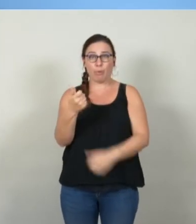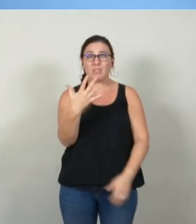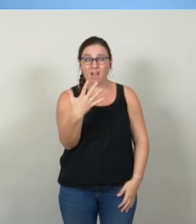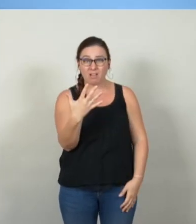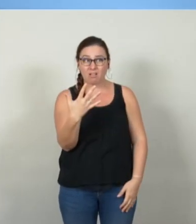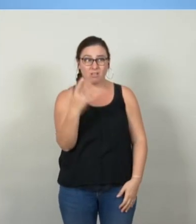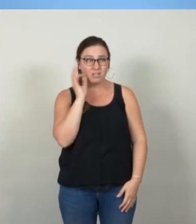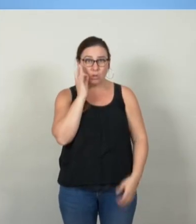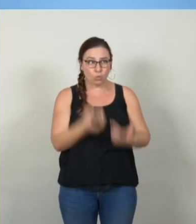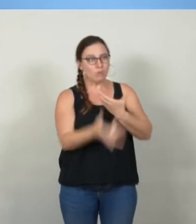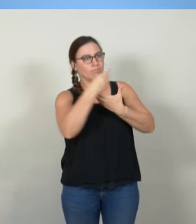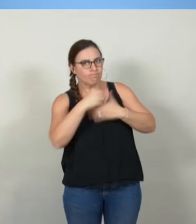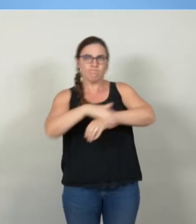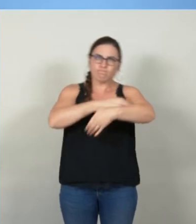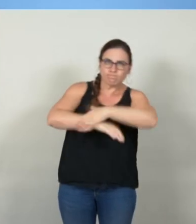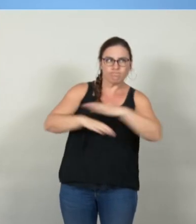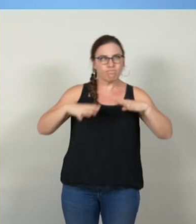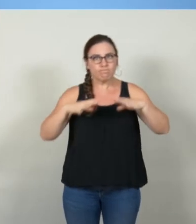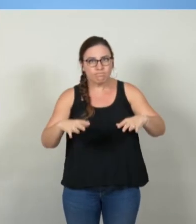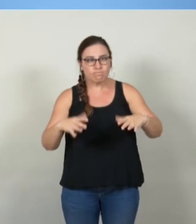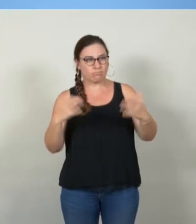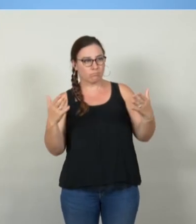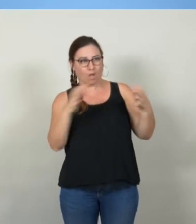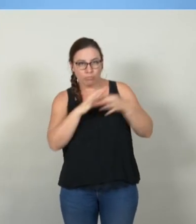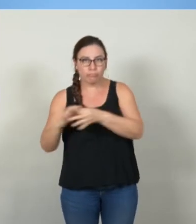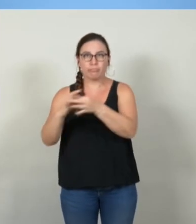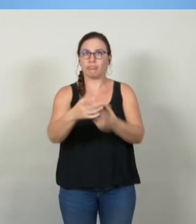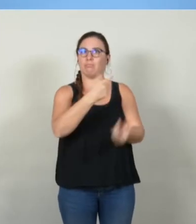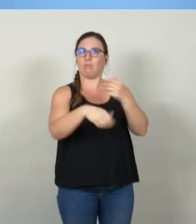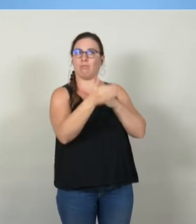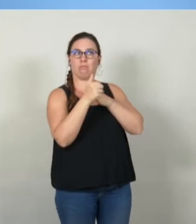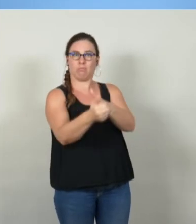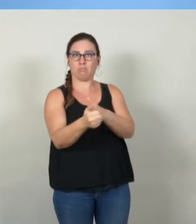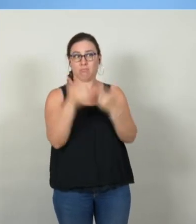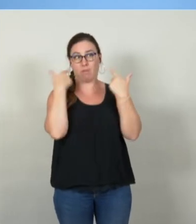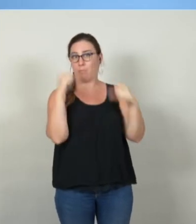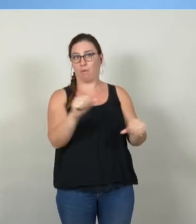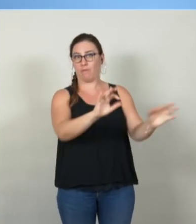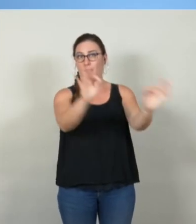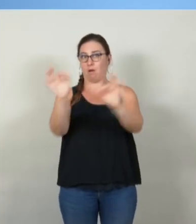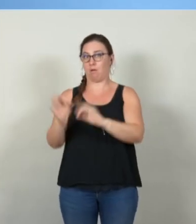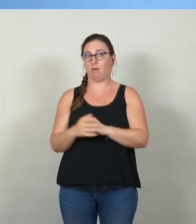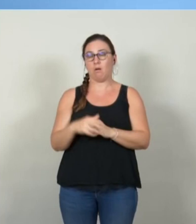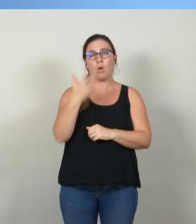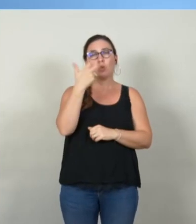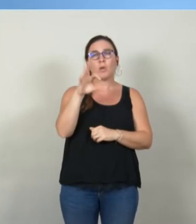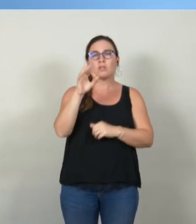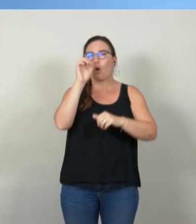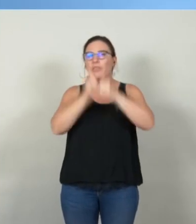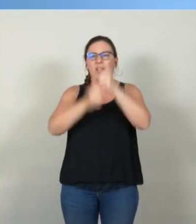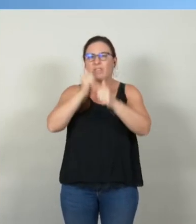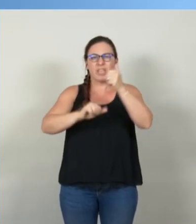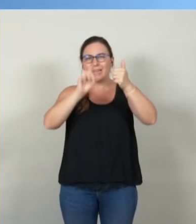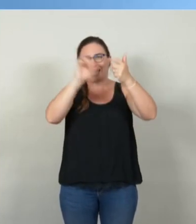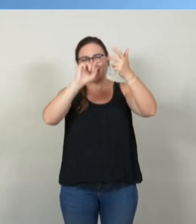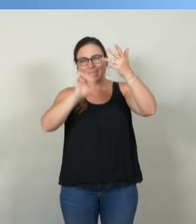ont participé et montrant l'absence des faits d'entraînement du projet car les 350 défis rechercher